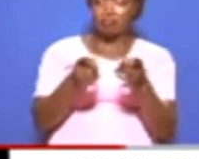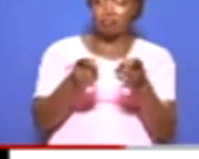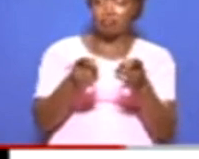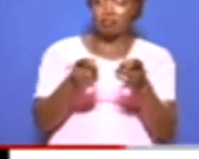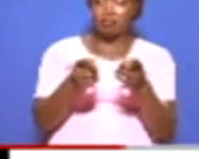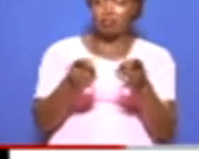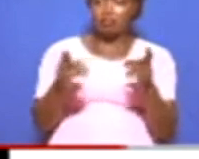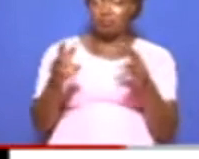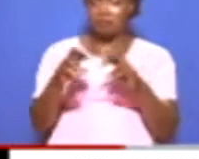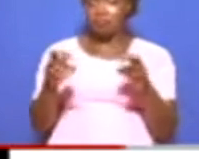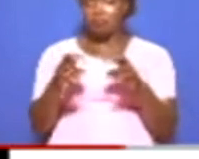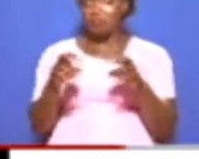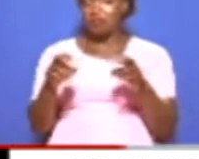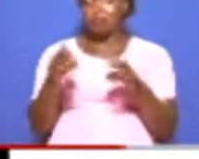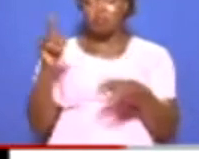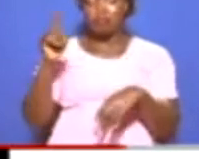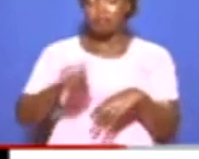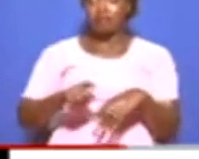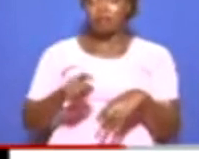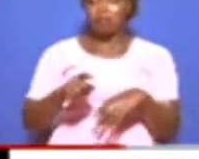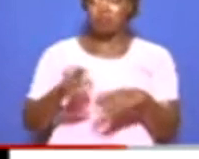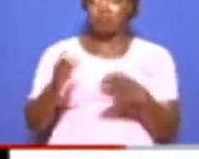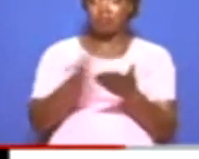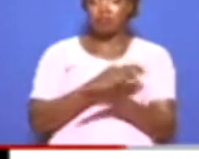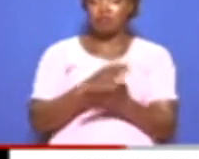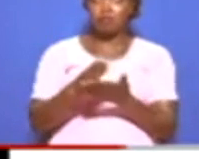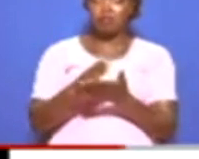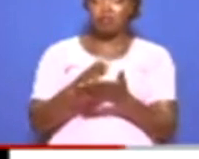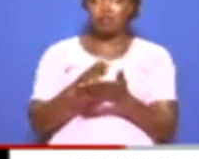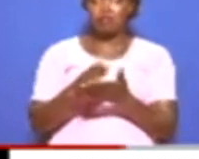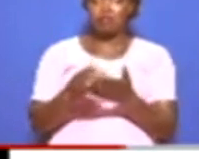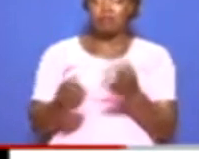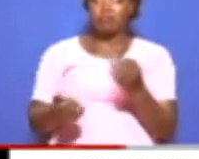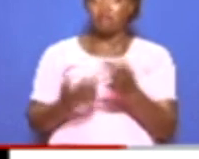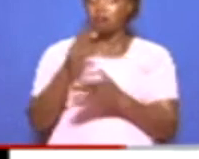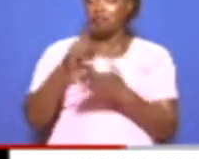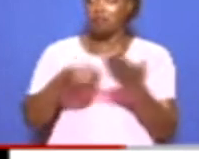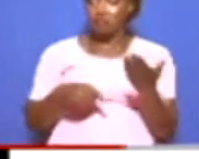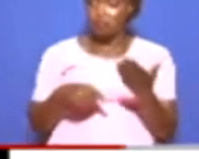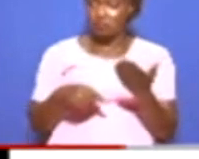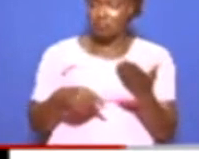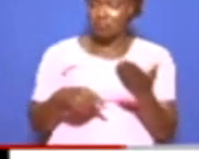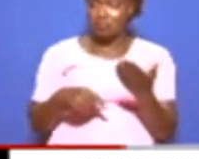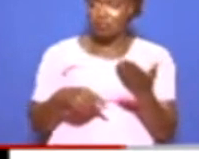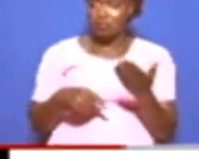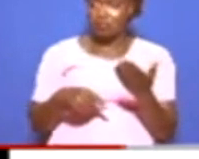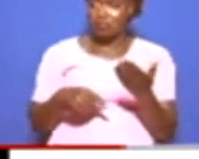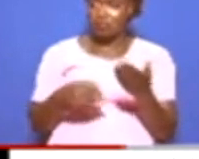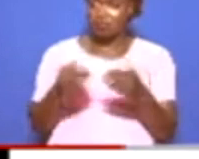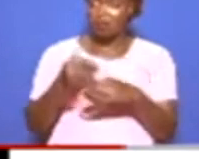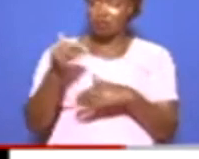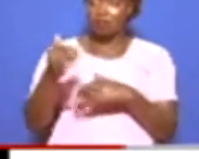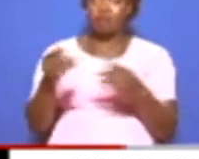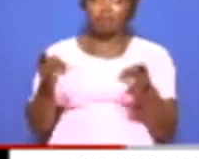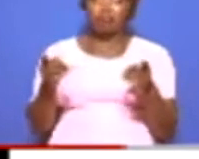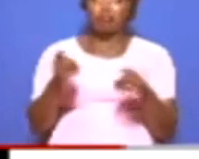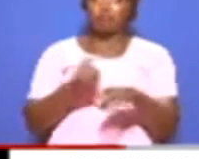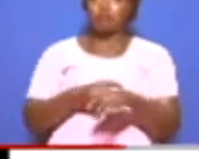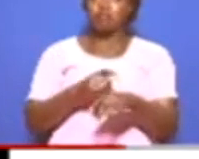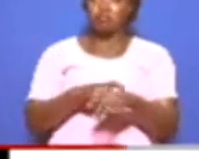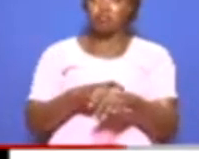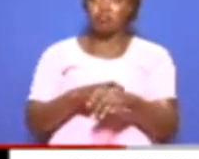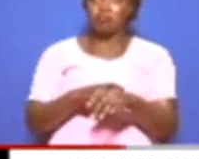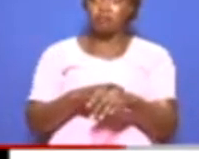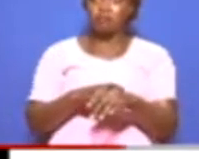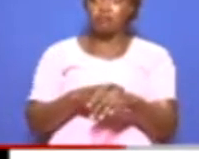wao unafanyika kudhibitisha chanzo cha hiyo ajali. Na baada ya muda ukiangalia